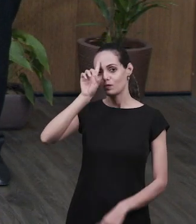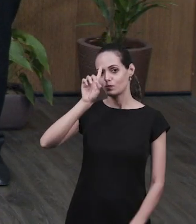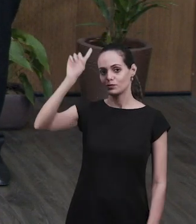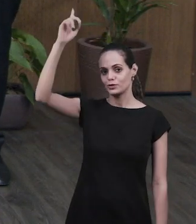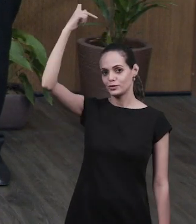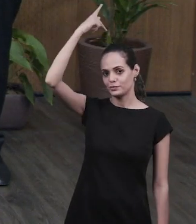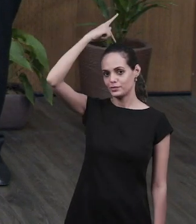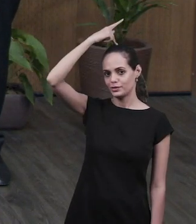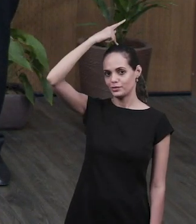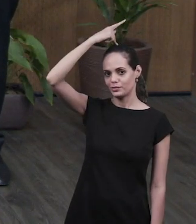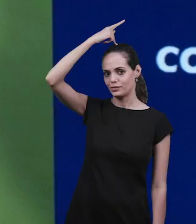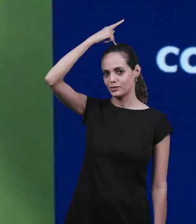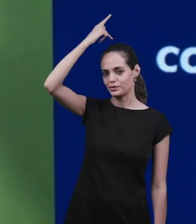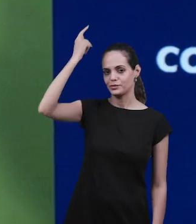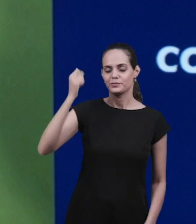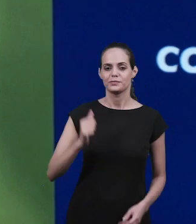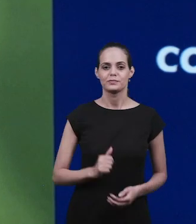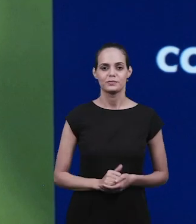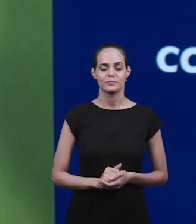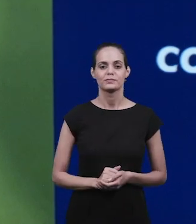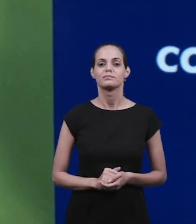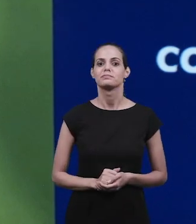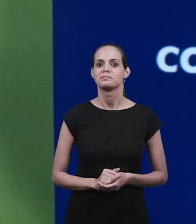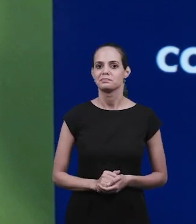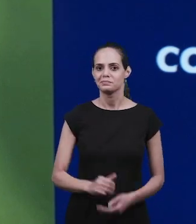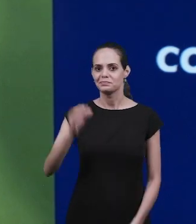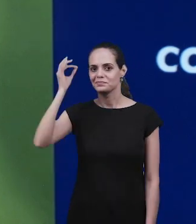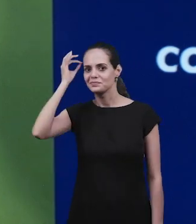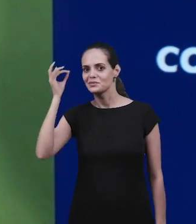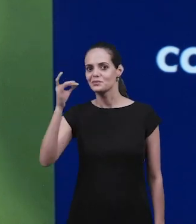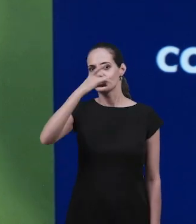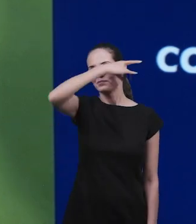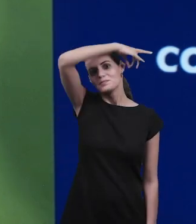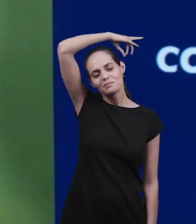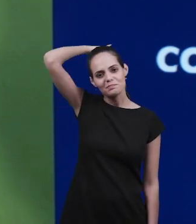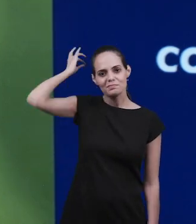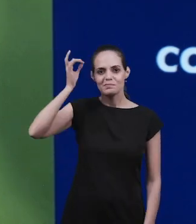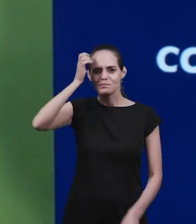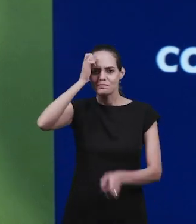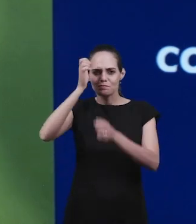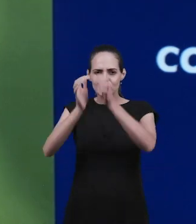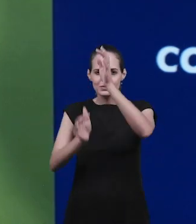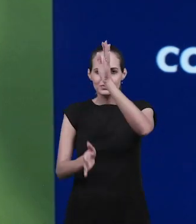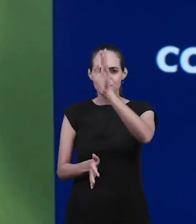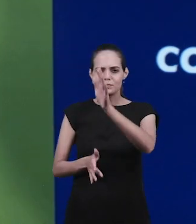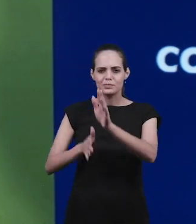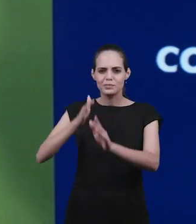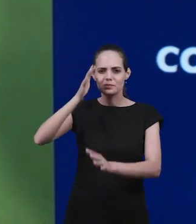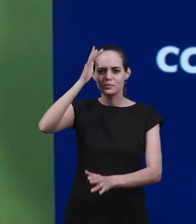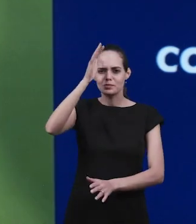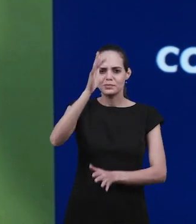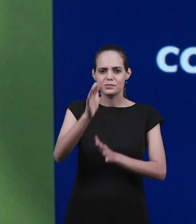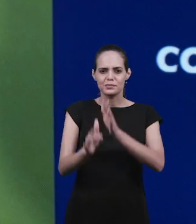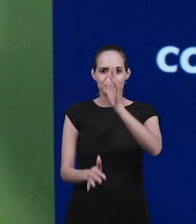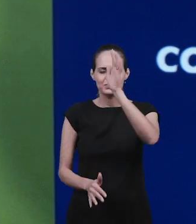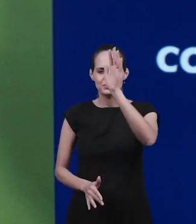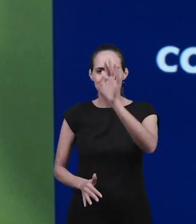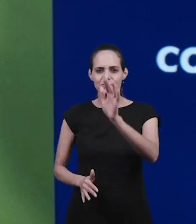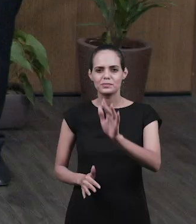Israël, le jour de la Pentecôte, le Saint-Esprit a été